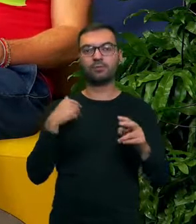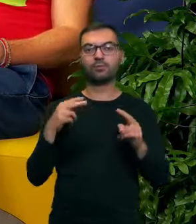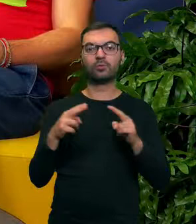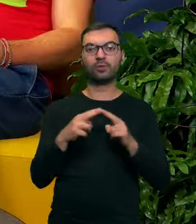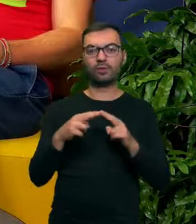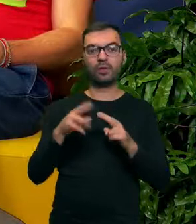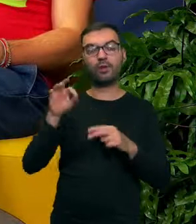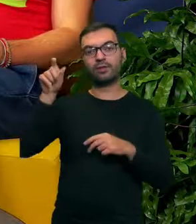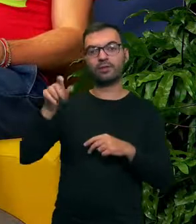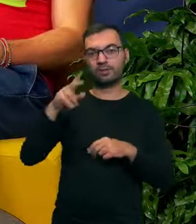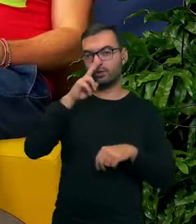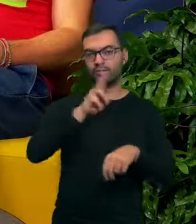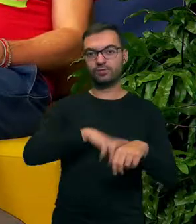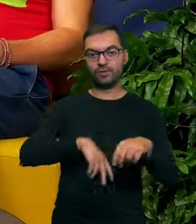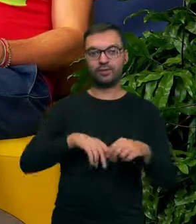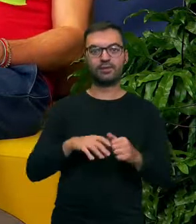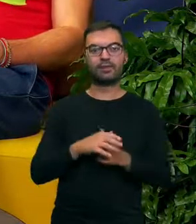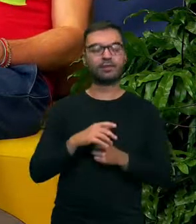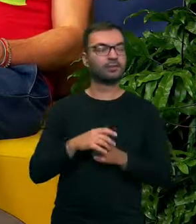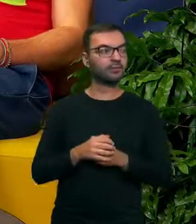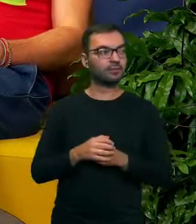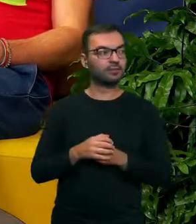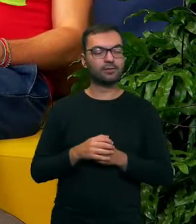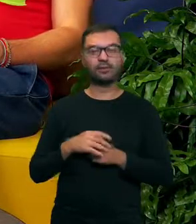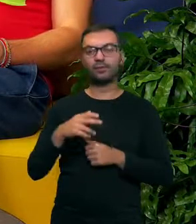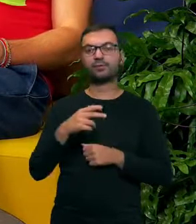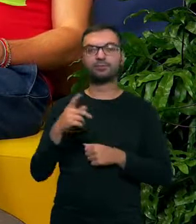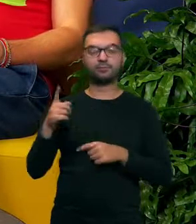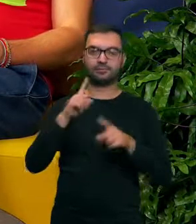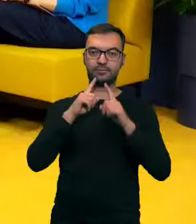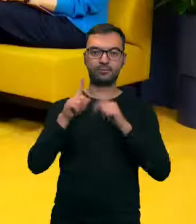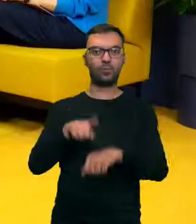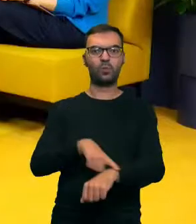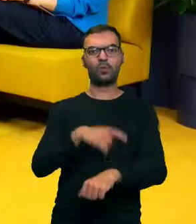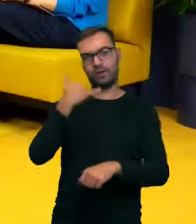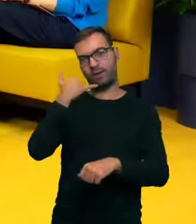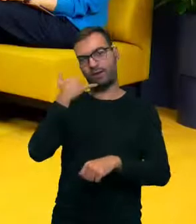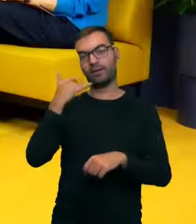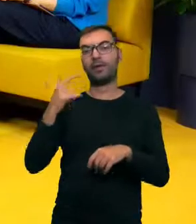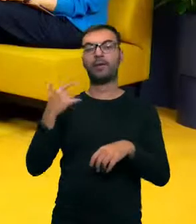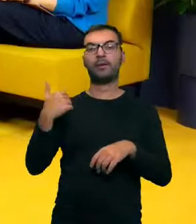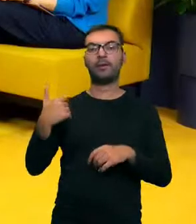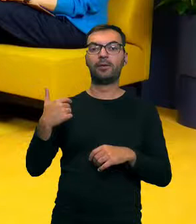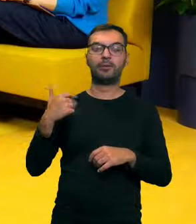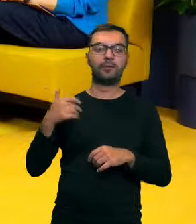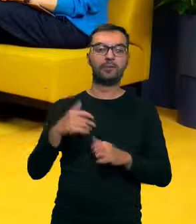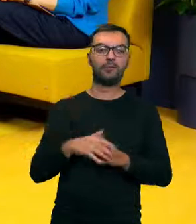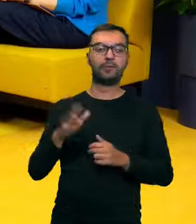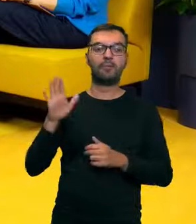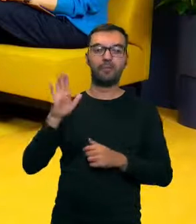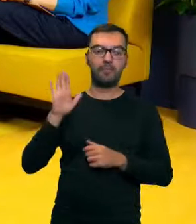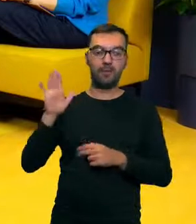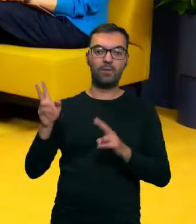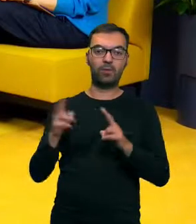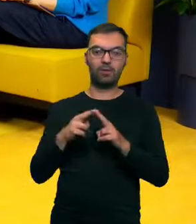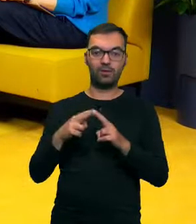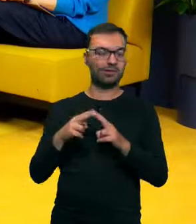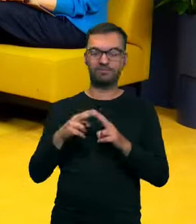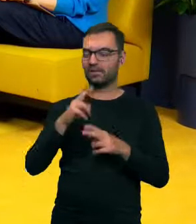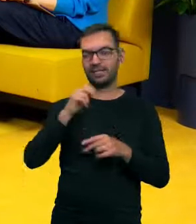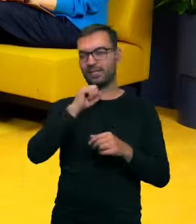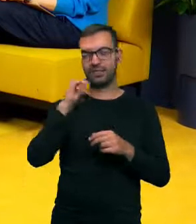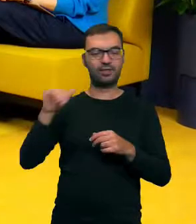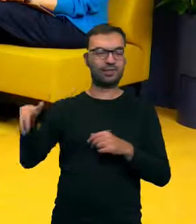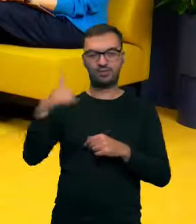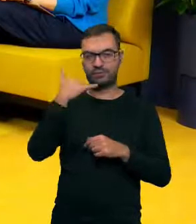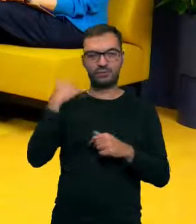ze świadkiem, którym nasz producent Leszek rozmawiał dosyć długo przez telefon. Miał nastąpić jakiś jego odzew. On nigdy nie oddzwonił,